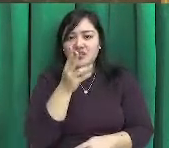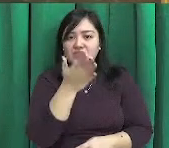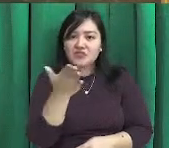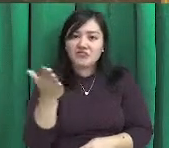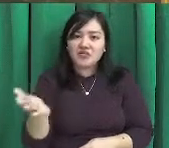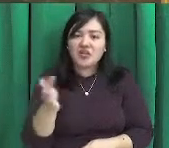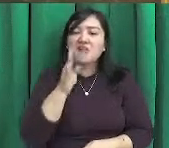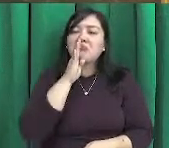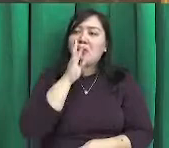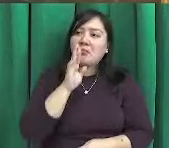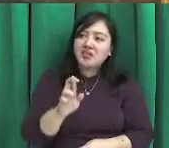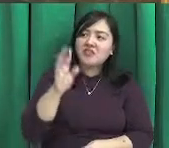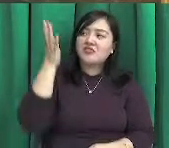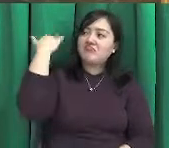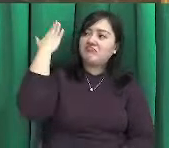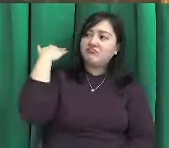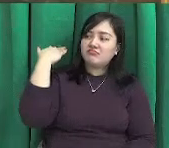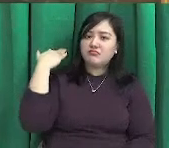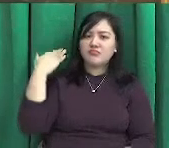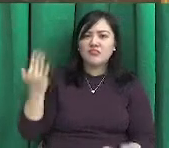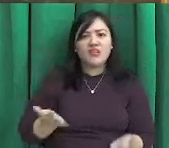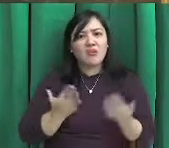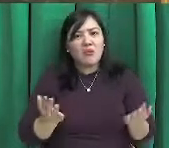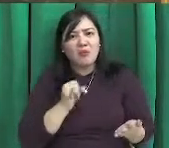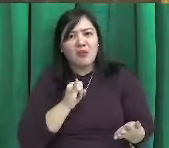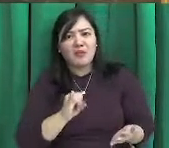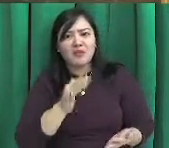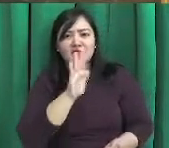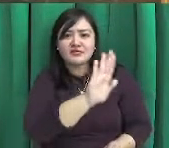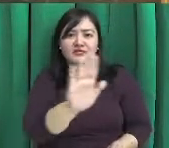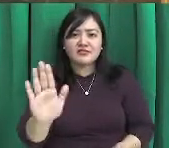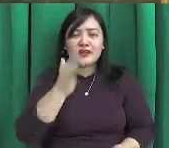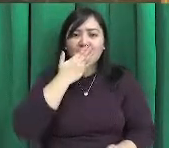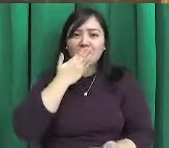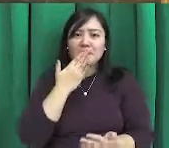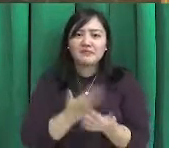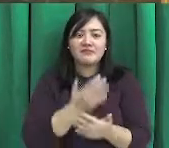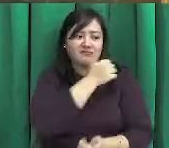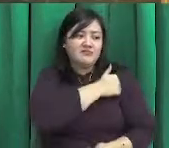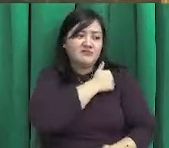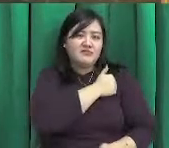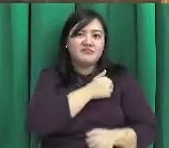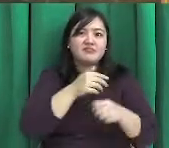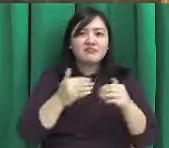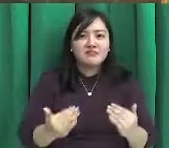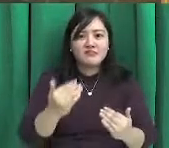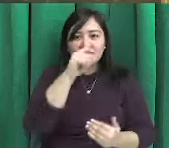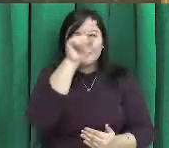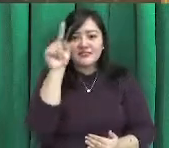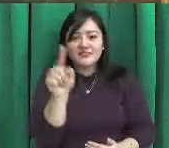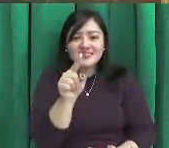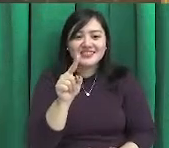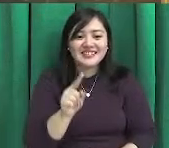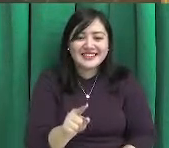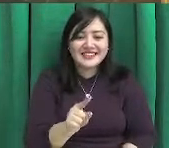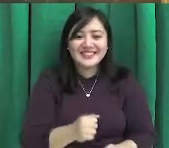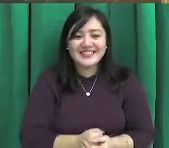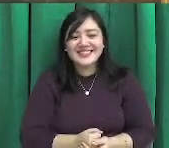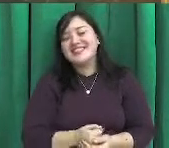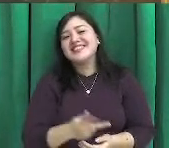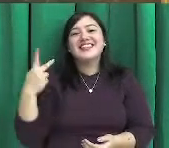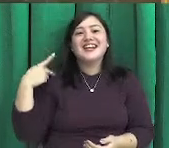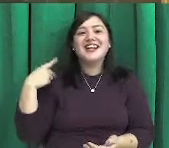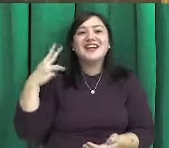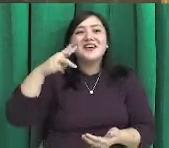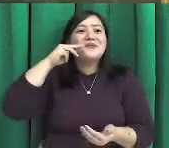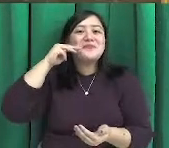ano? Diba? Sir, masahin ka ganun, diba? Sinabi ni Noel. Ha? Maganda yung sinabi ni Noel nga eh. Maitim man akong tignan, ngunit... Kung